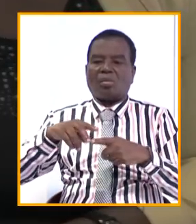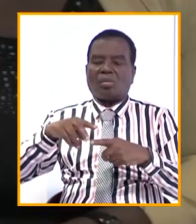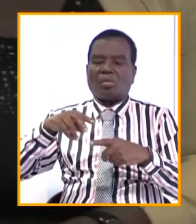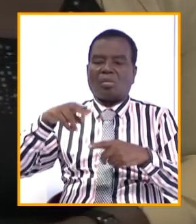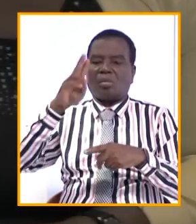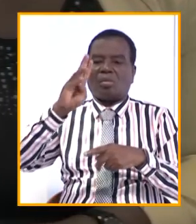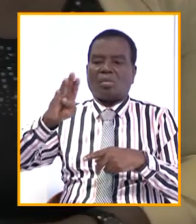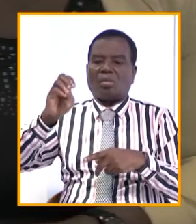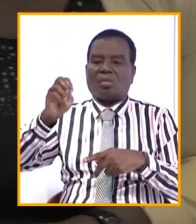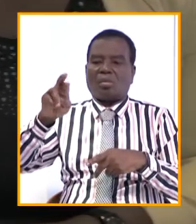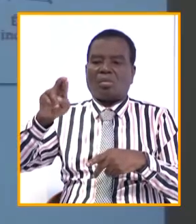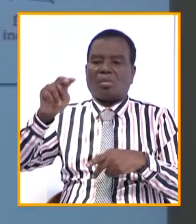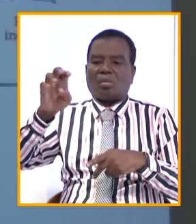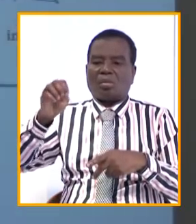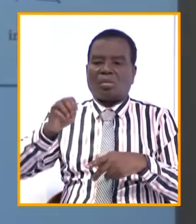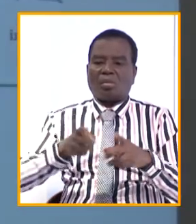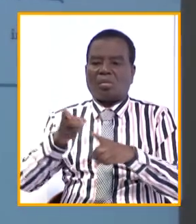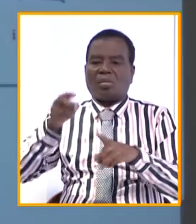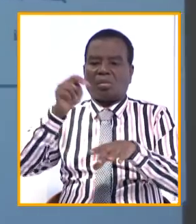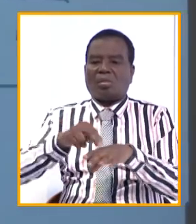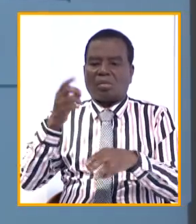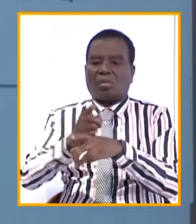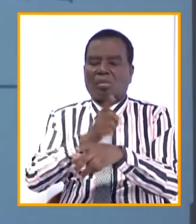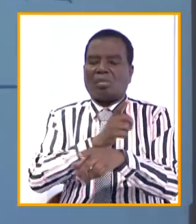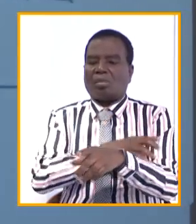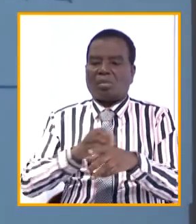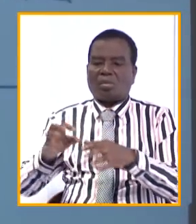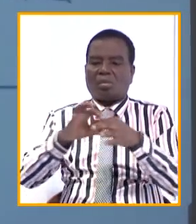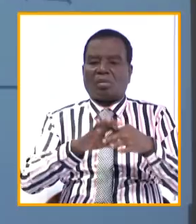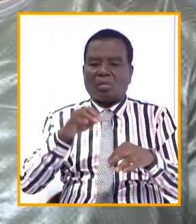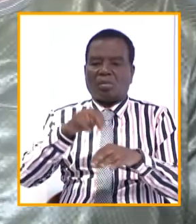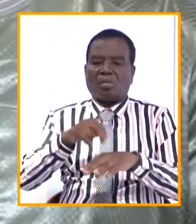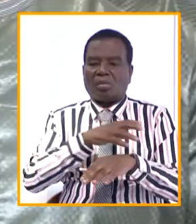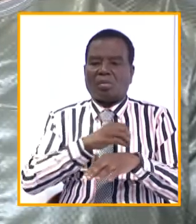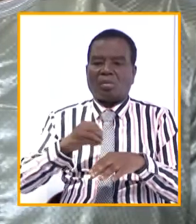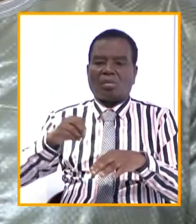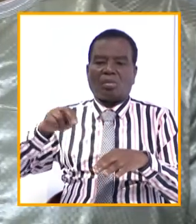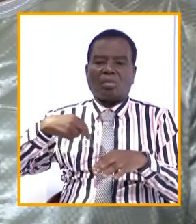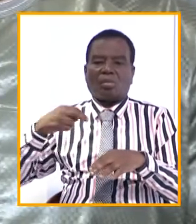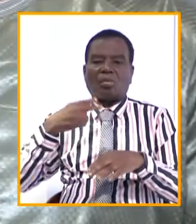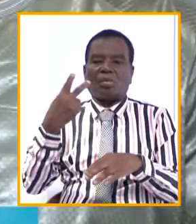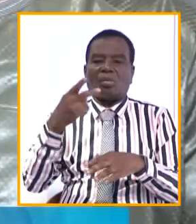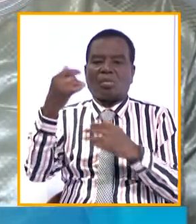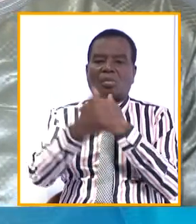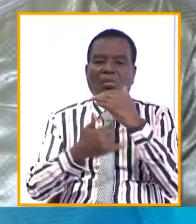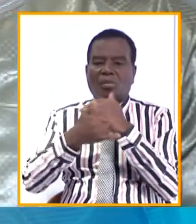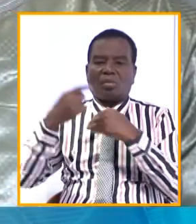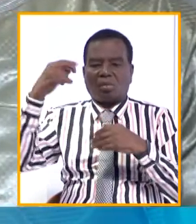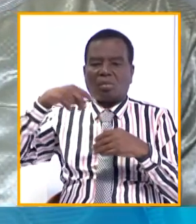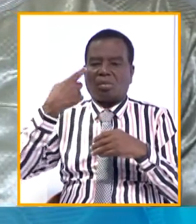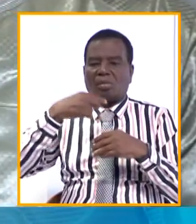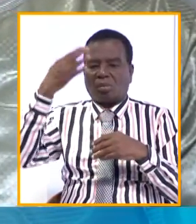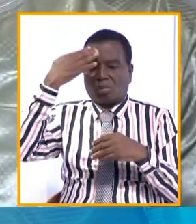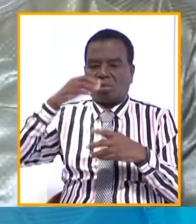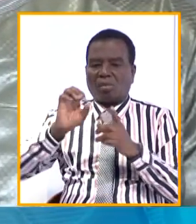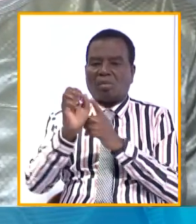elle a pu visiter la DDC, la Direction du développement et de la coopération. À nos frontières, on a deux pays qui connaissent des